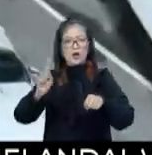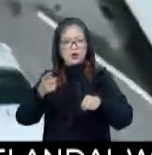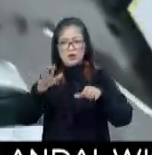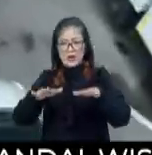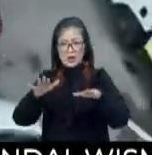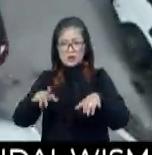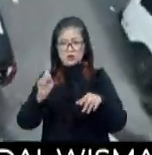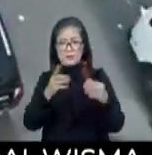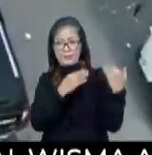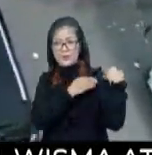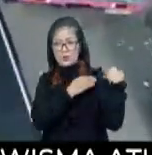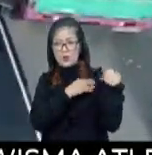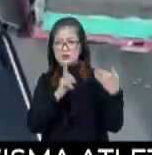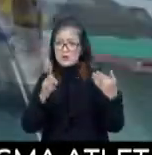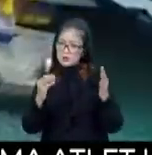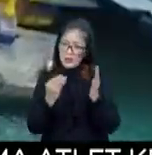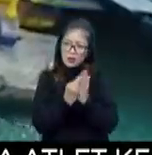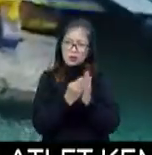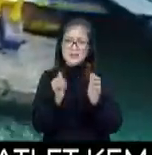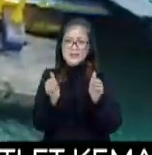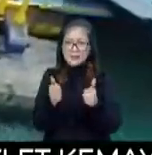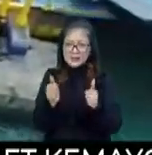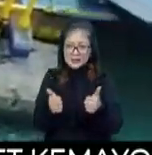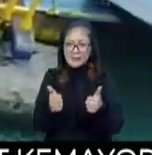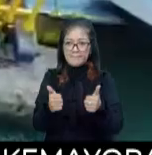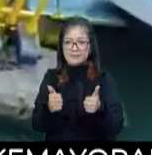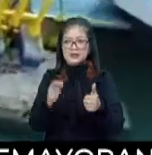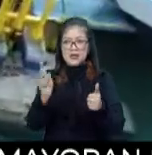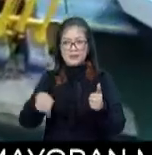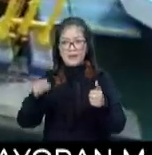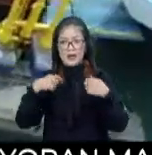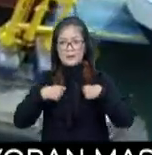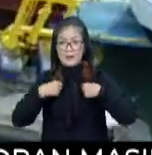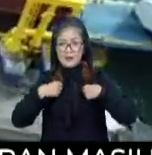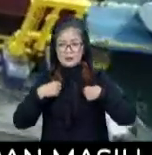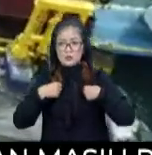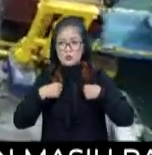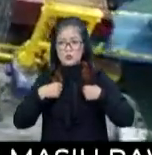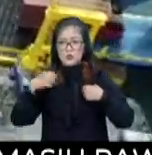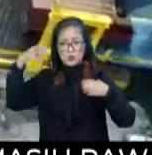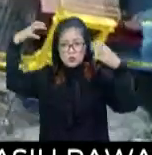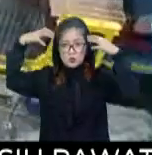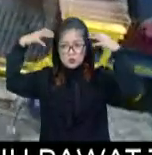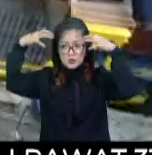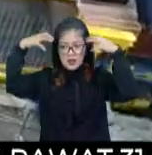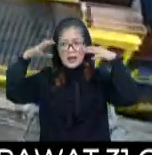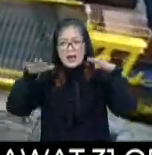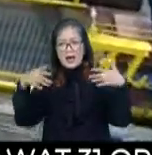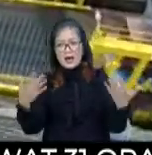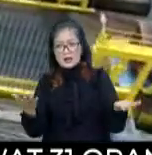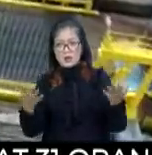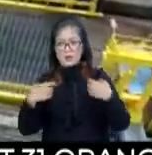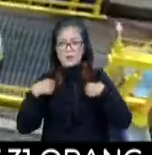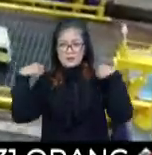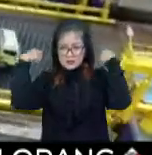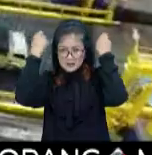petugas. Dan untuk bisa mempersiapkan dari pakaian persiapan hujan atau dari jas hujannya. Karena